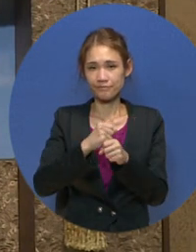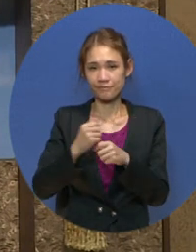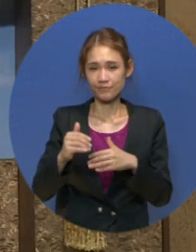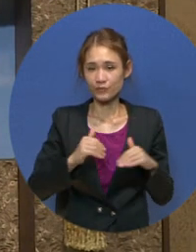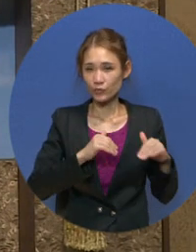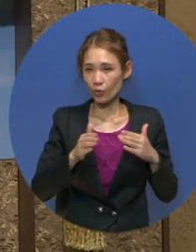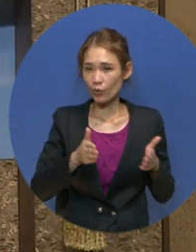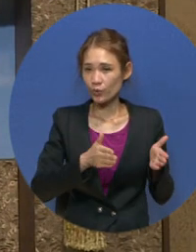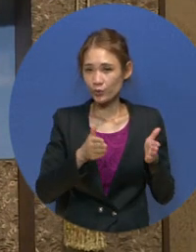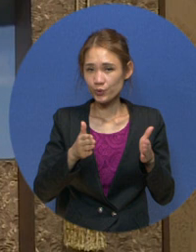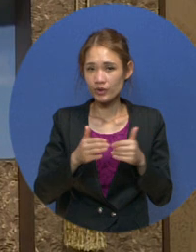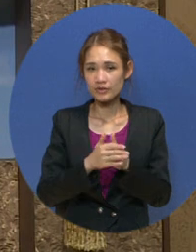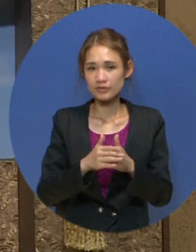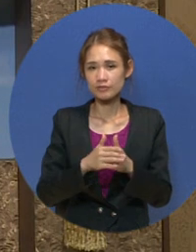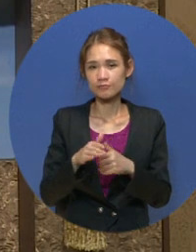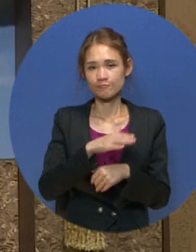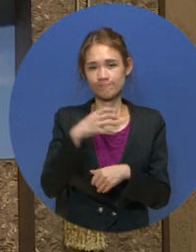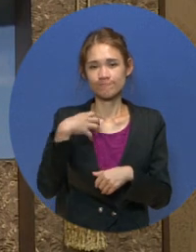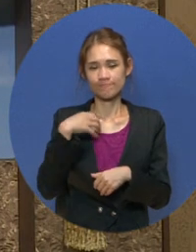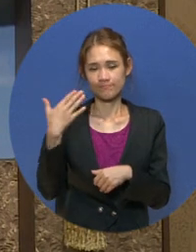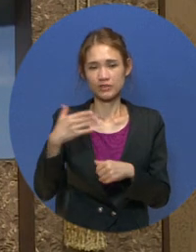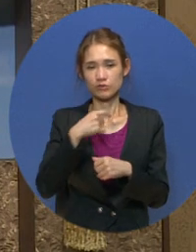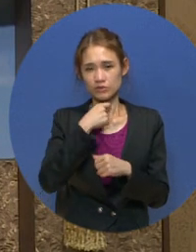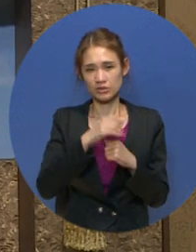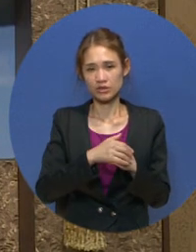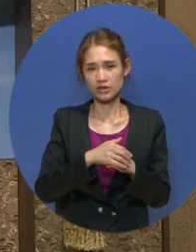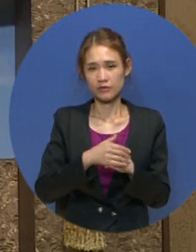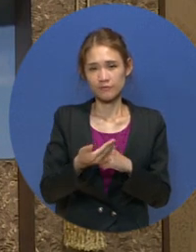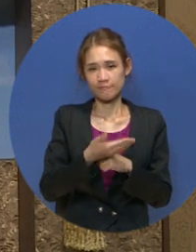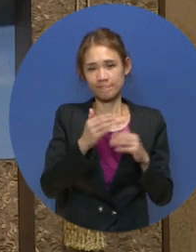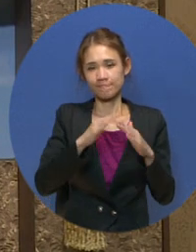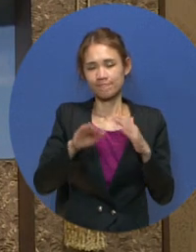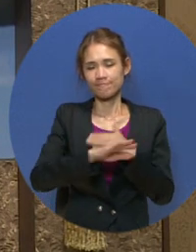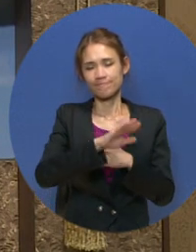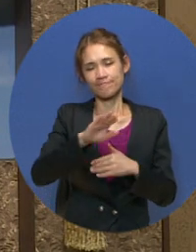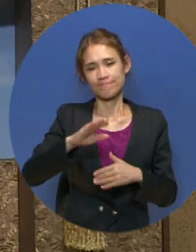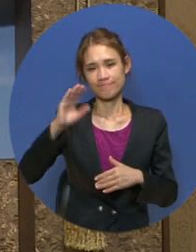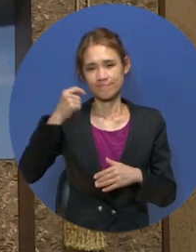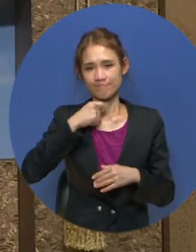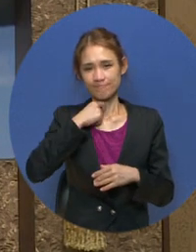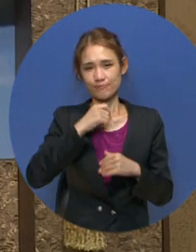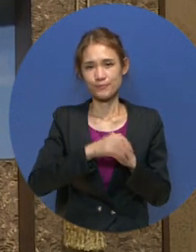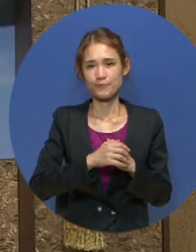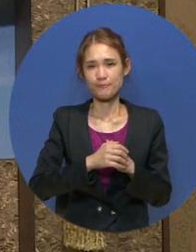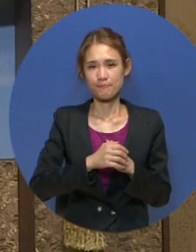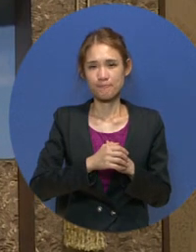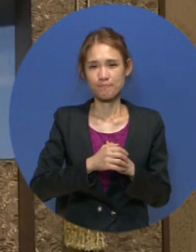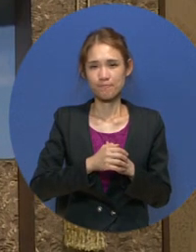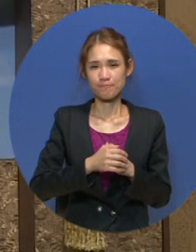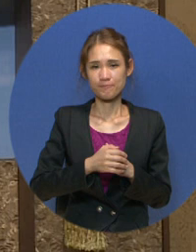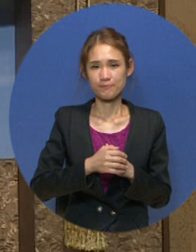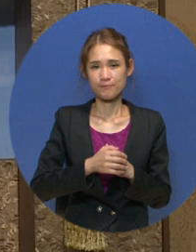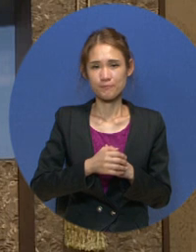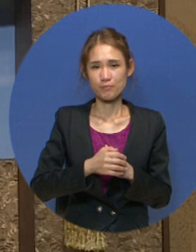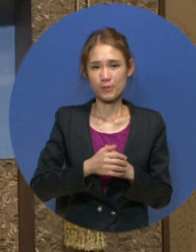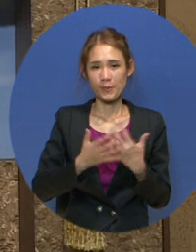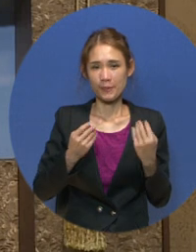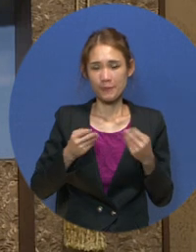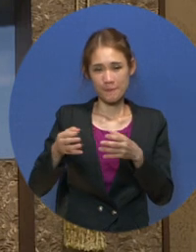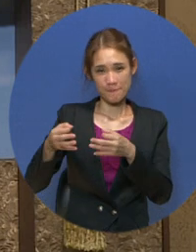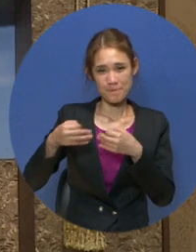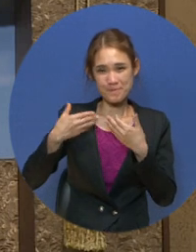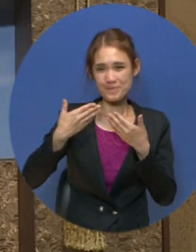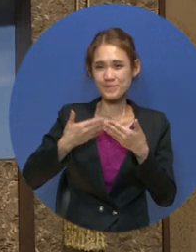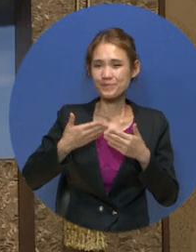통로가 우리 숲스토리였으면 좋겠고 또 여러분의 가정이었으면 좋겠습니다. 네, 저희 많이 기증해